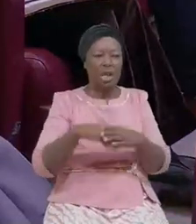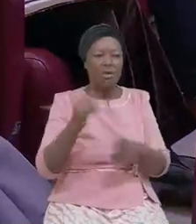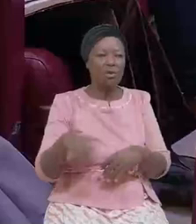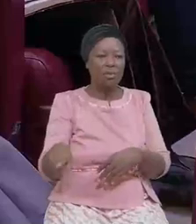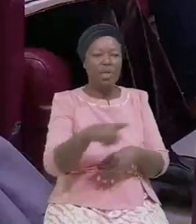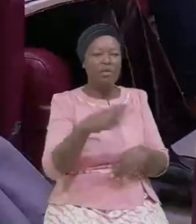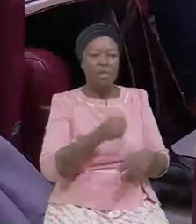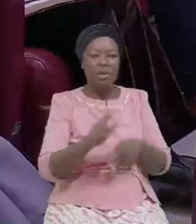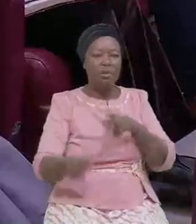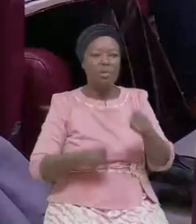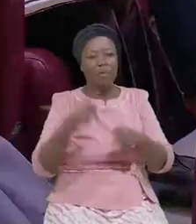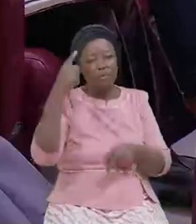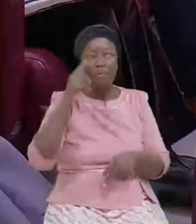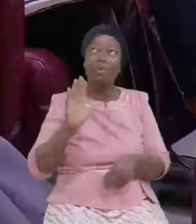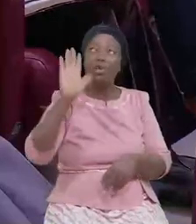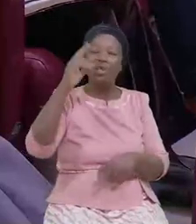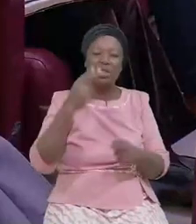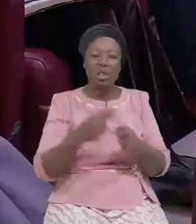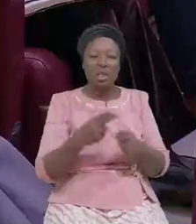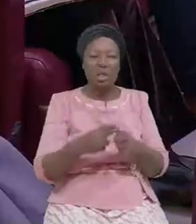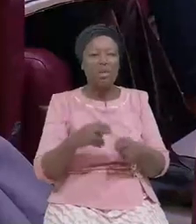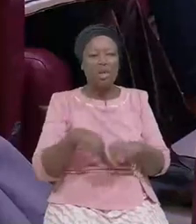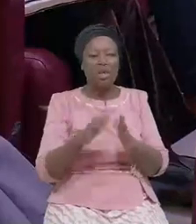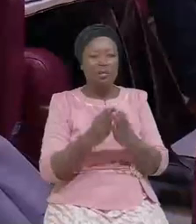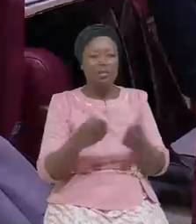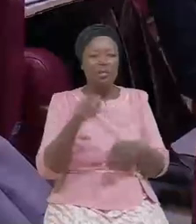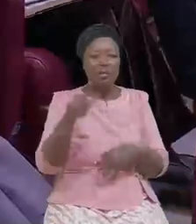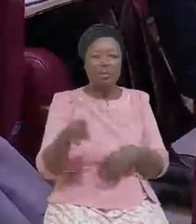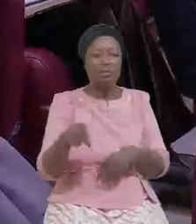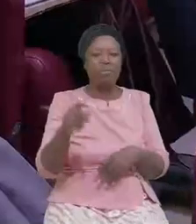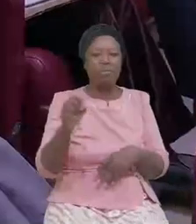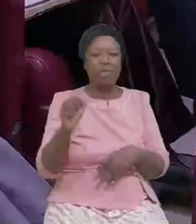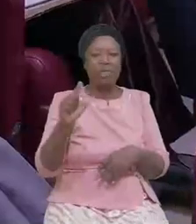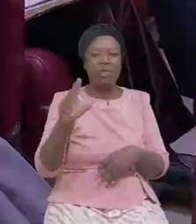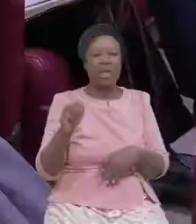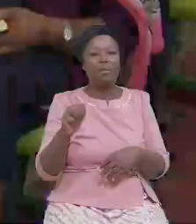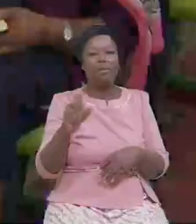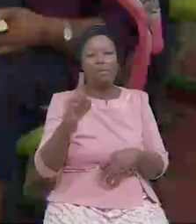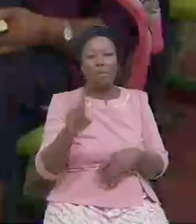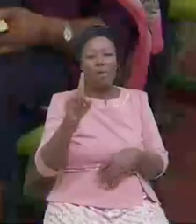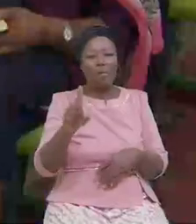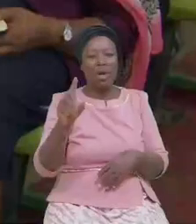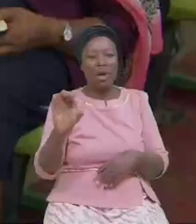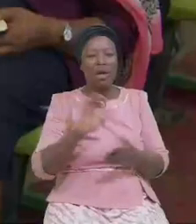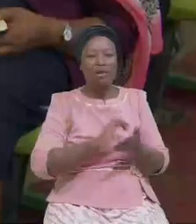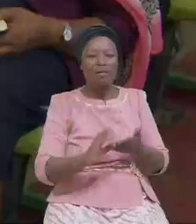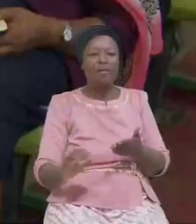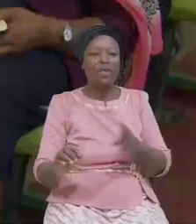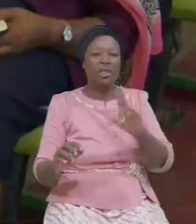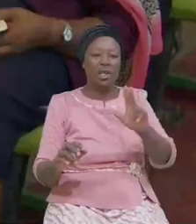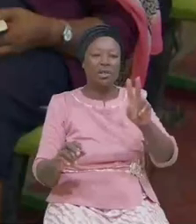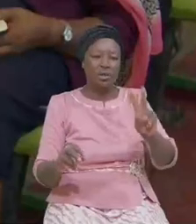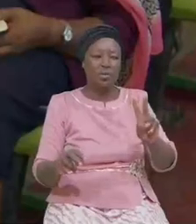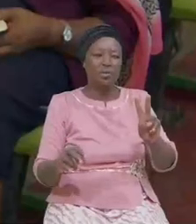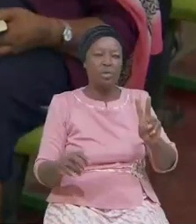un peuple pour son nom. Psaume 119. Psaume 119, le verset 32. Psaume 119,